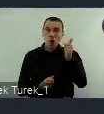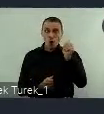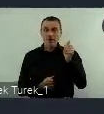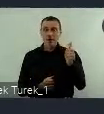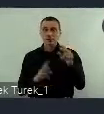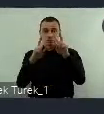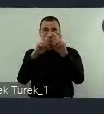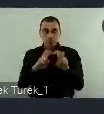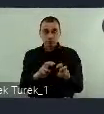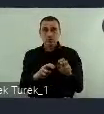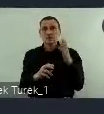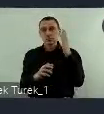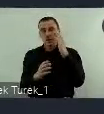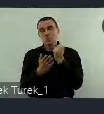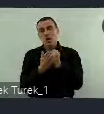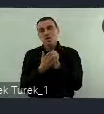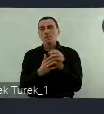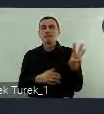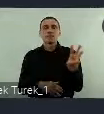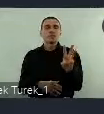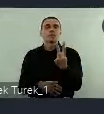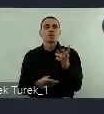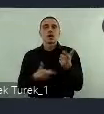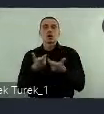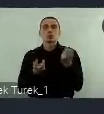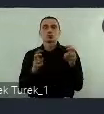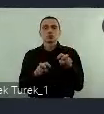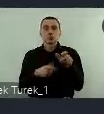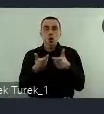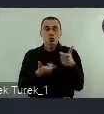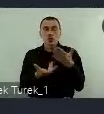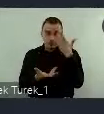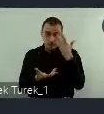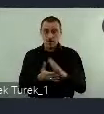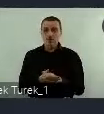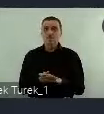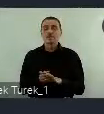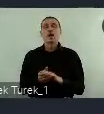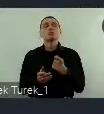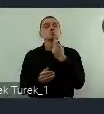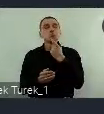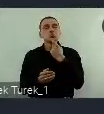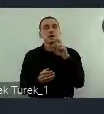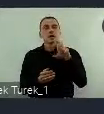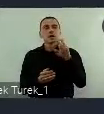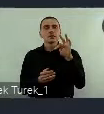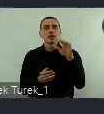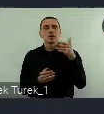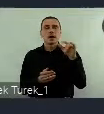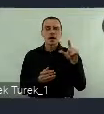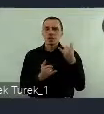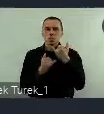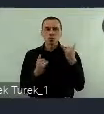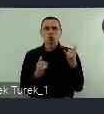znają się na budowie stron internetowych nie muszą być Biegli w budowie stronie internetowej ale muszą rozumieć Czym jest HTML czym są inne technologie